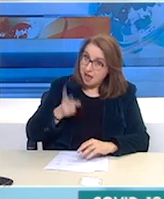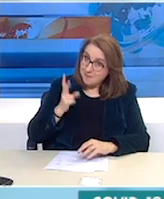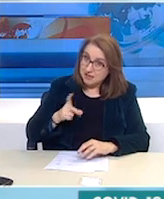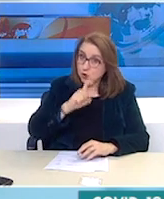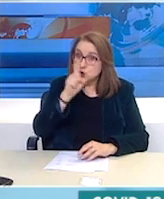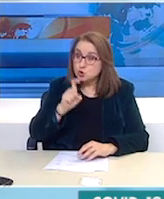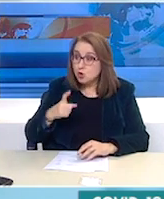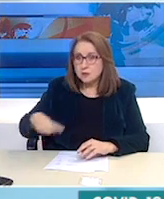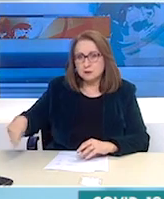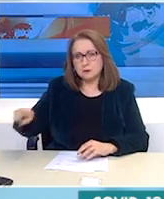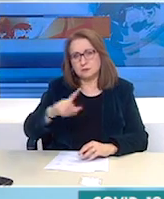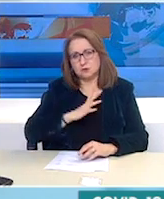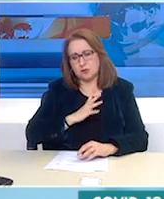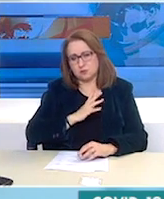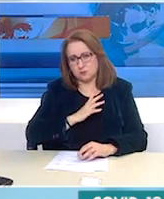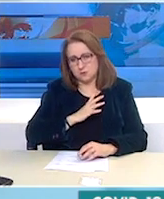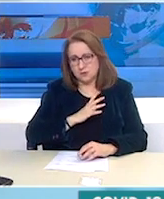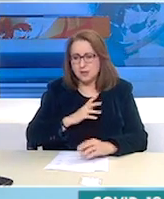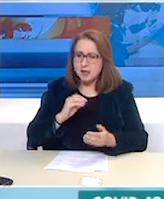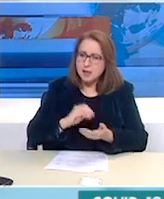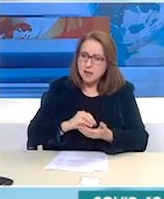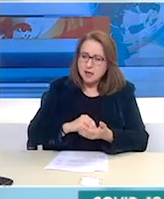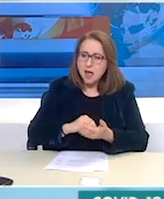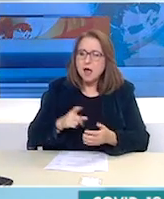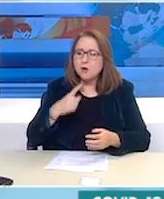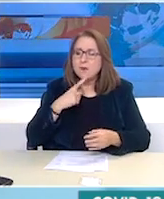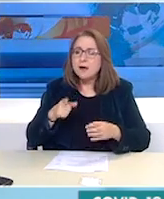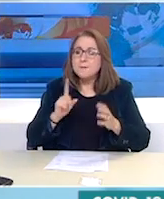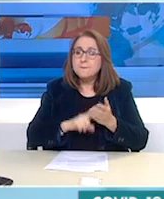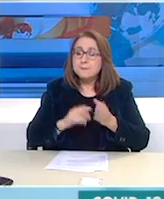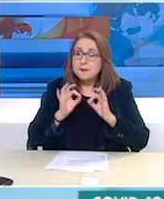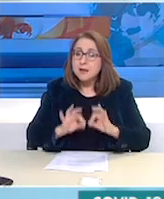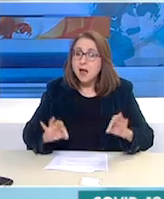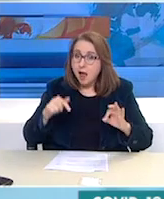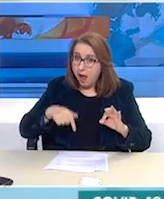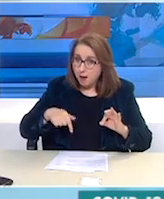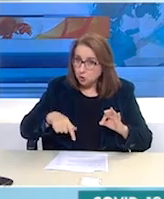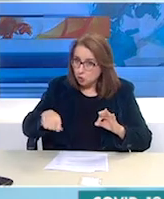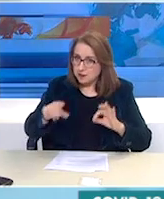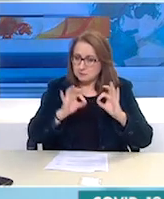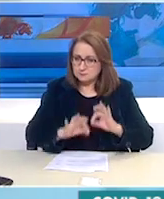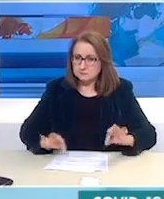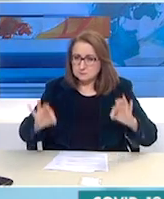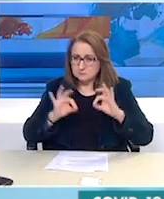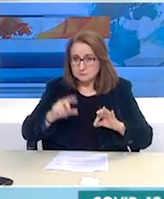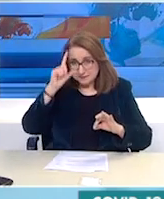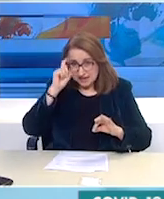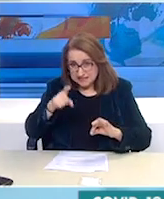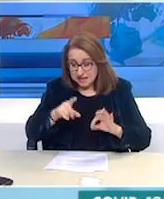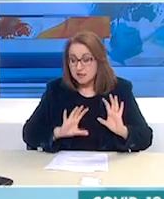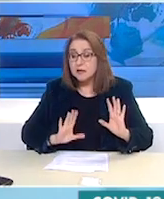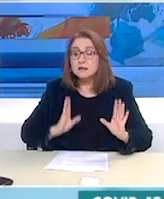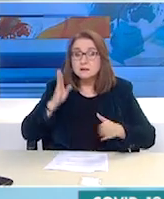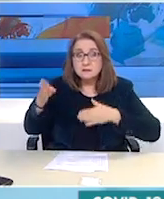Επίσης, πρέπει να είναι σαφώς, και το λέμε από τώρα στο καθένας να κάνει τις ετοιμασίες του, τον οικογενειακό του προγραμματισμό, ότι δεν επιτρέπονται